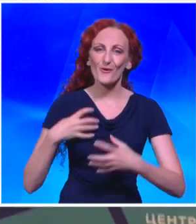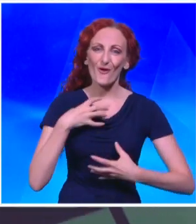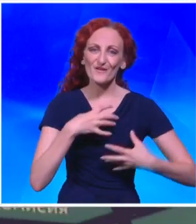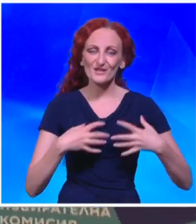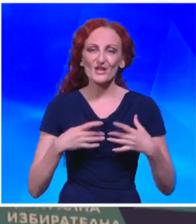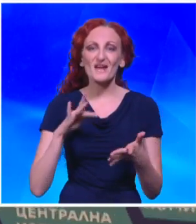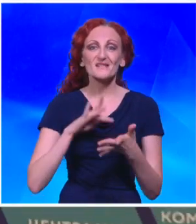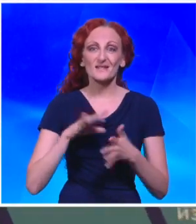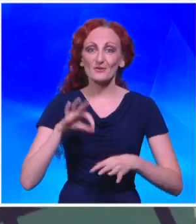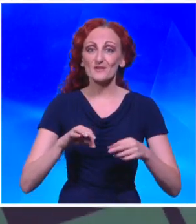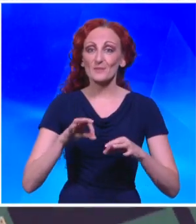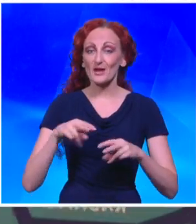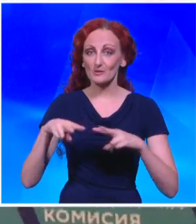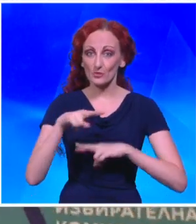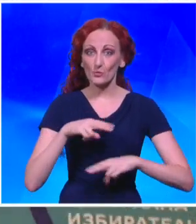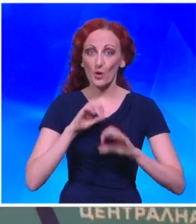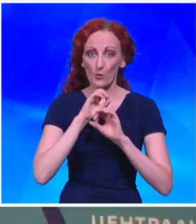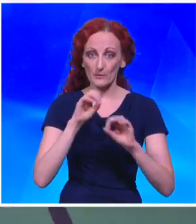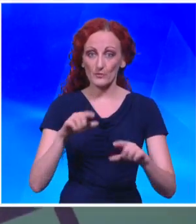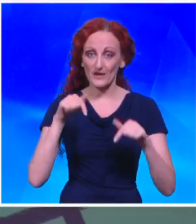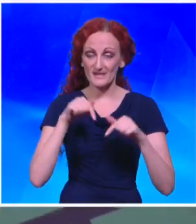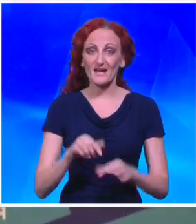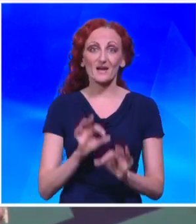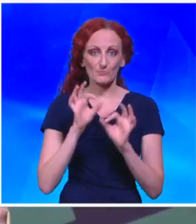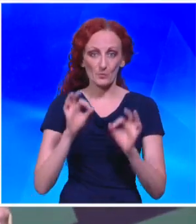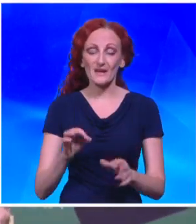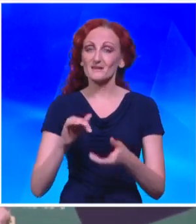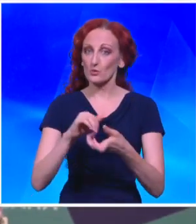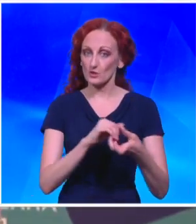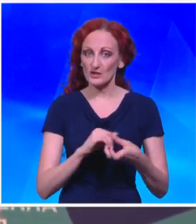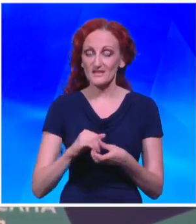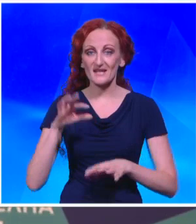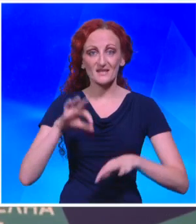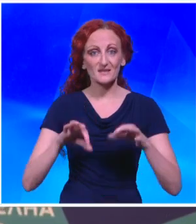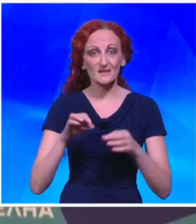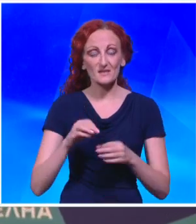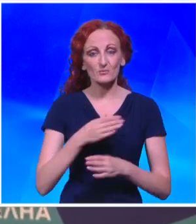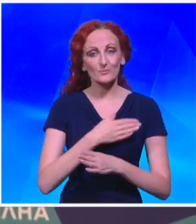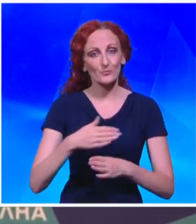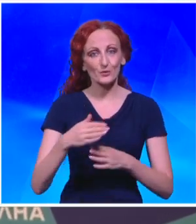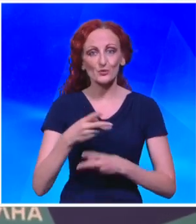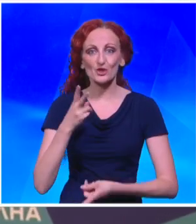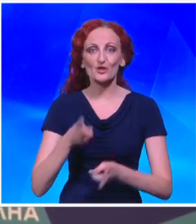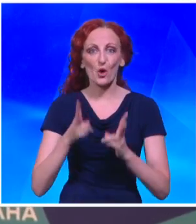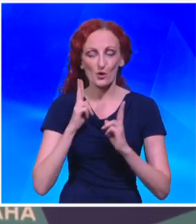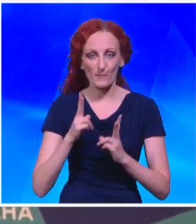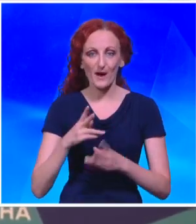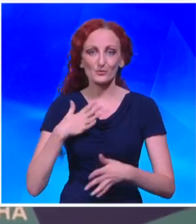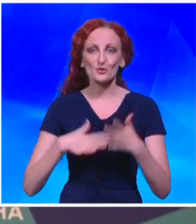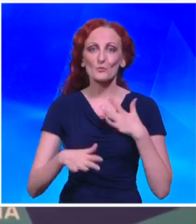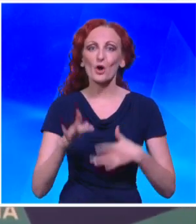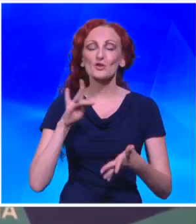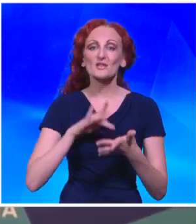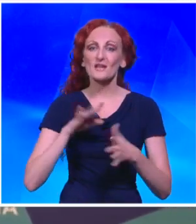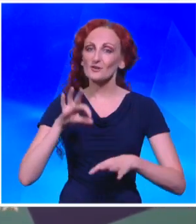комисия обяви. Към момента организацията на изборите върви нормално, спокойно. Централната избирателна